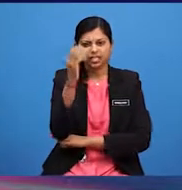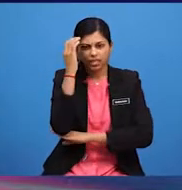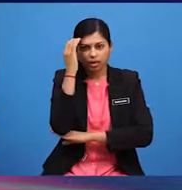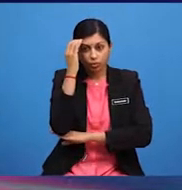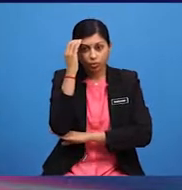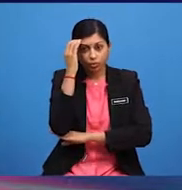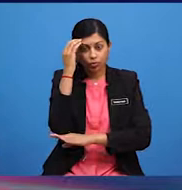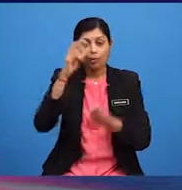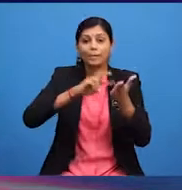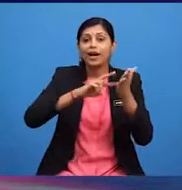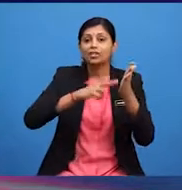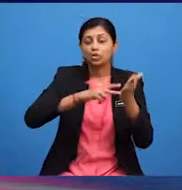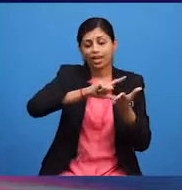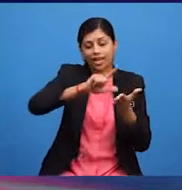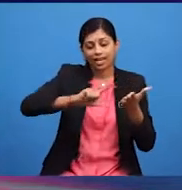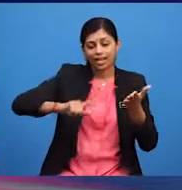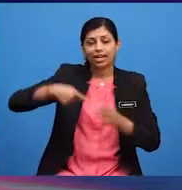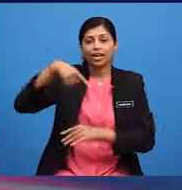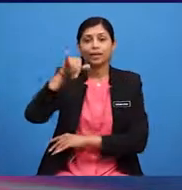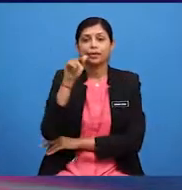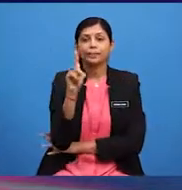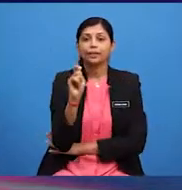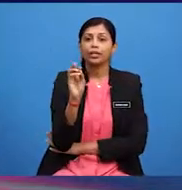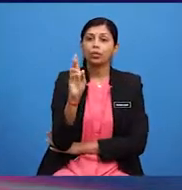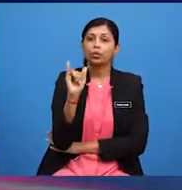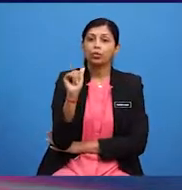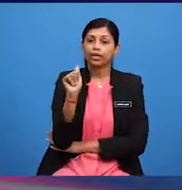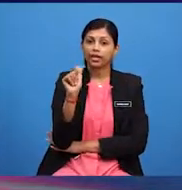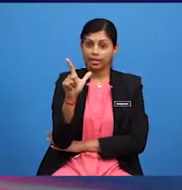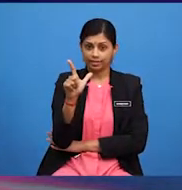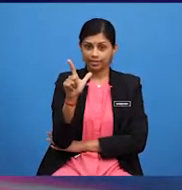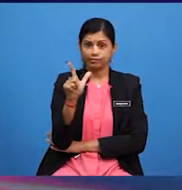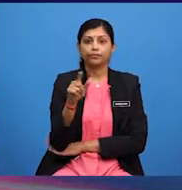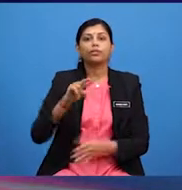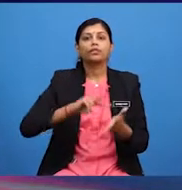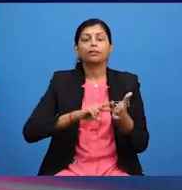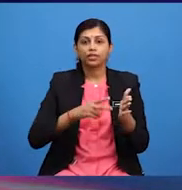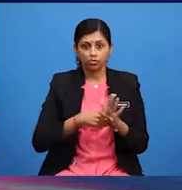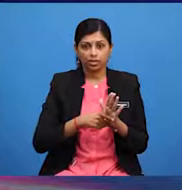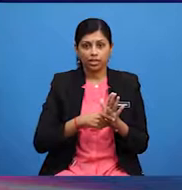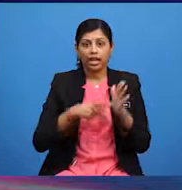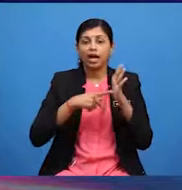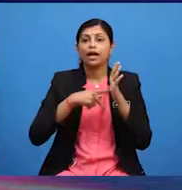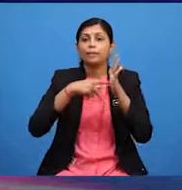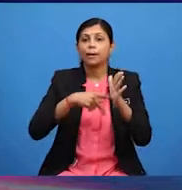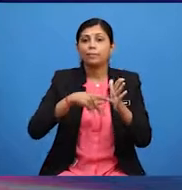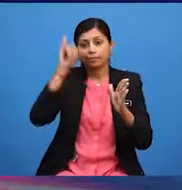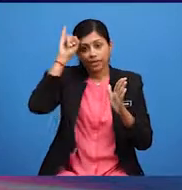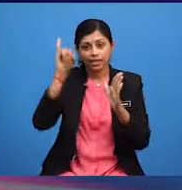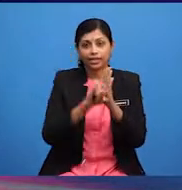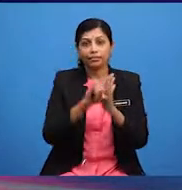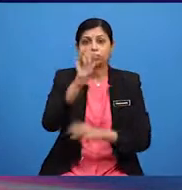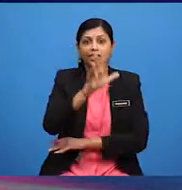yang dimaksudkan dengan lakaran pictorial. Lakaran pictorial ialah